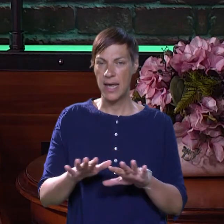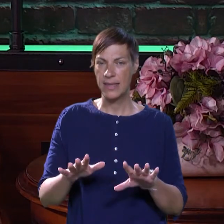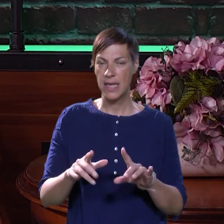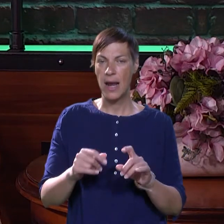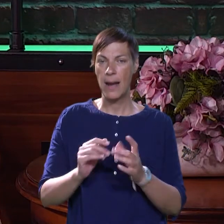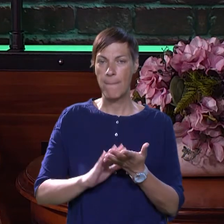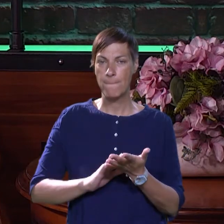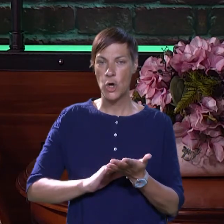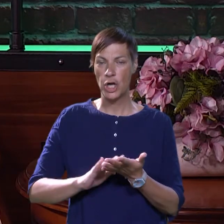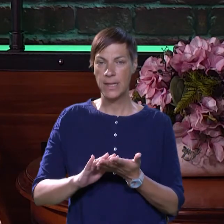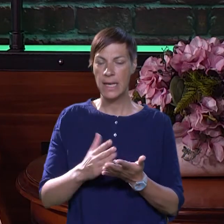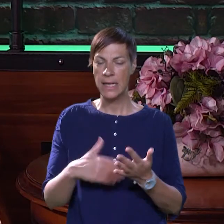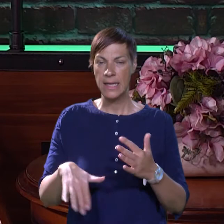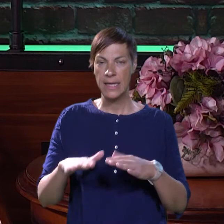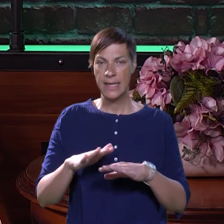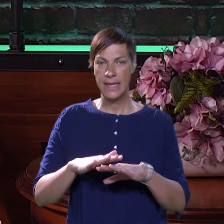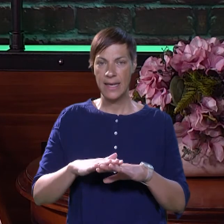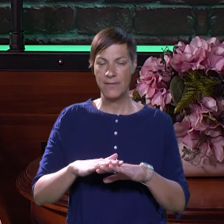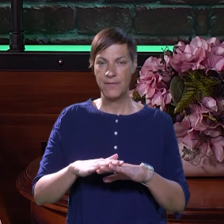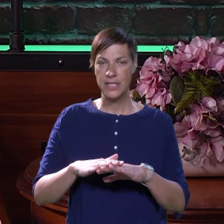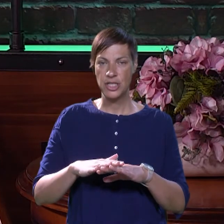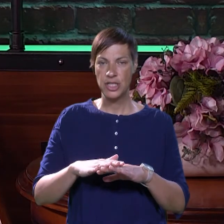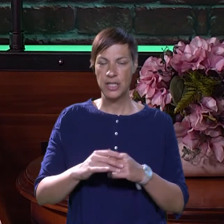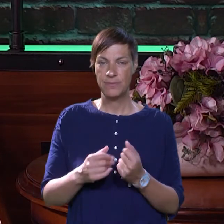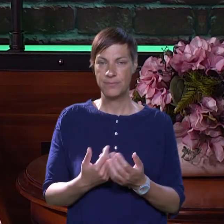model za sad, je više